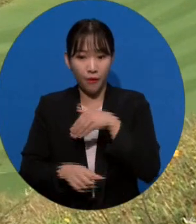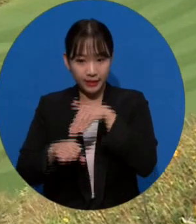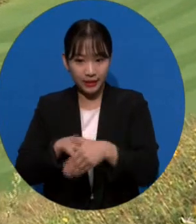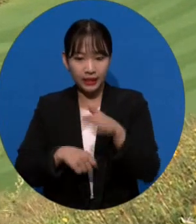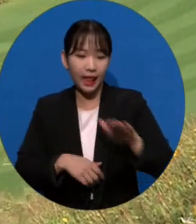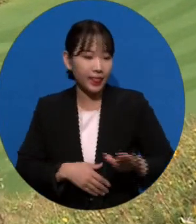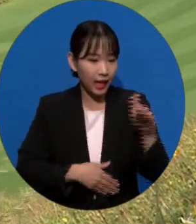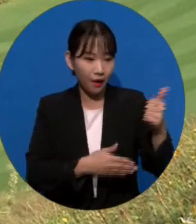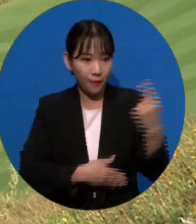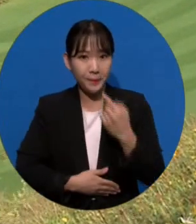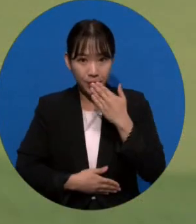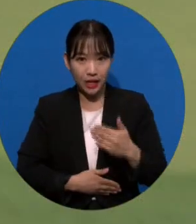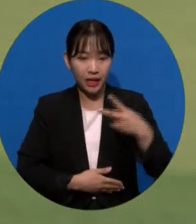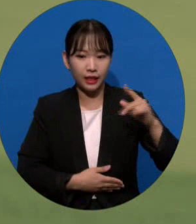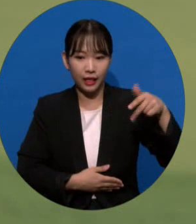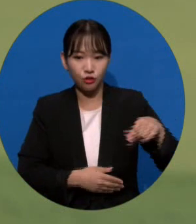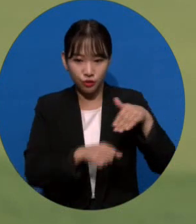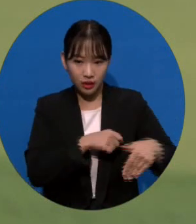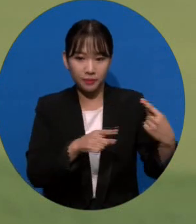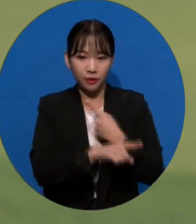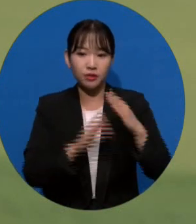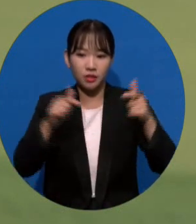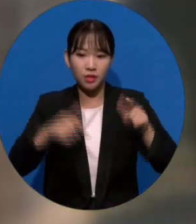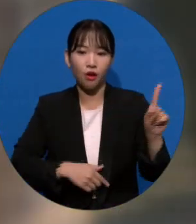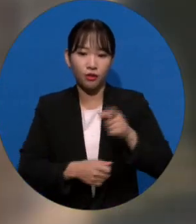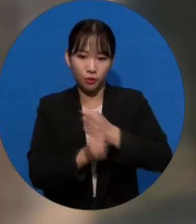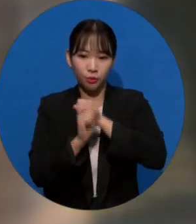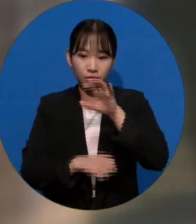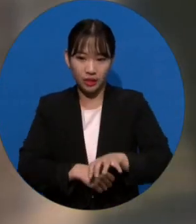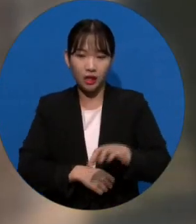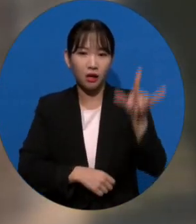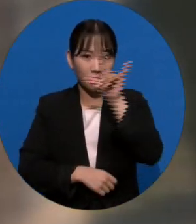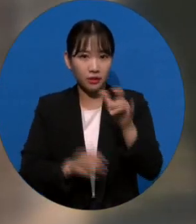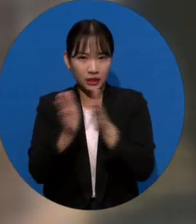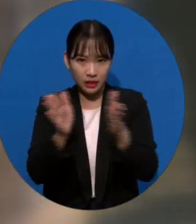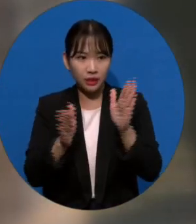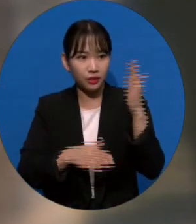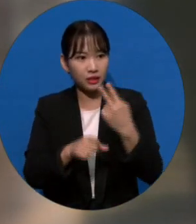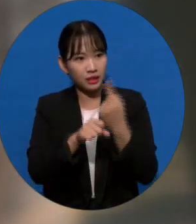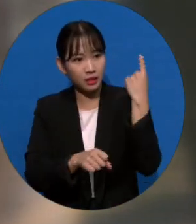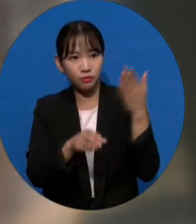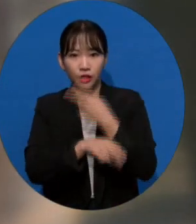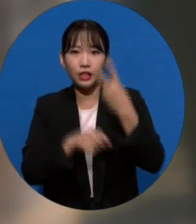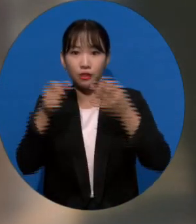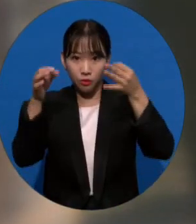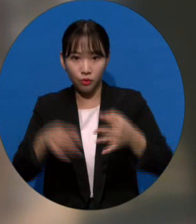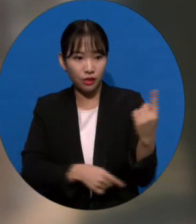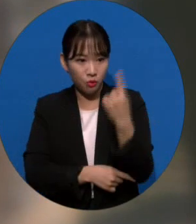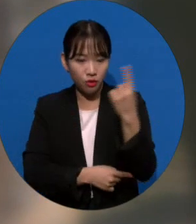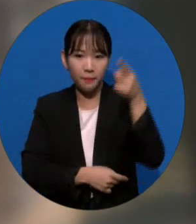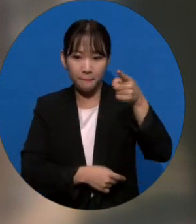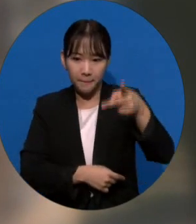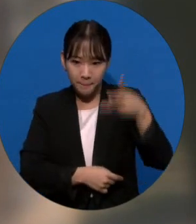누구나 이용할 수 있는 대중대로 전하는 전남의 한 골프 자 코로나 일부가 시작된 지난해부터 2년 사이 요금을